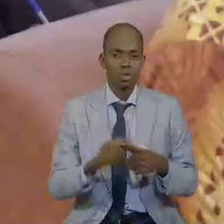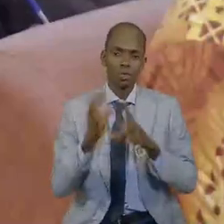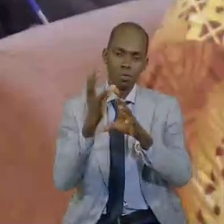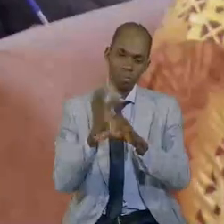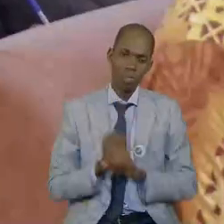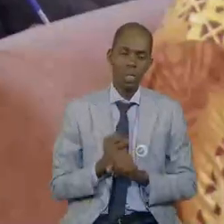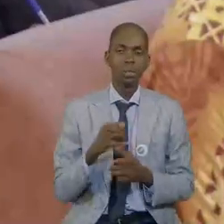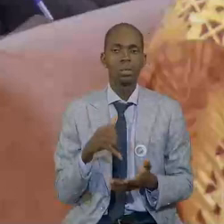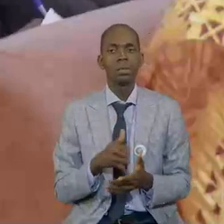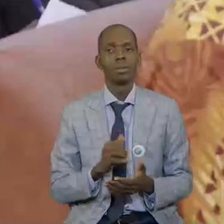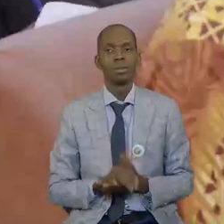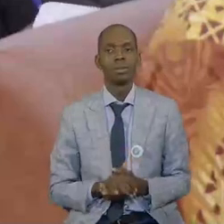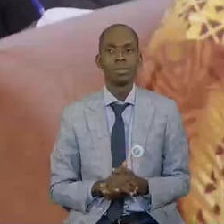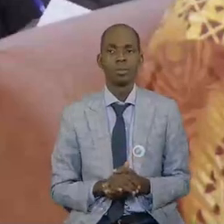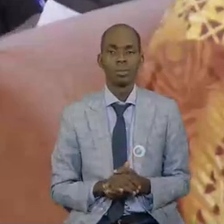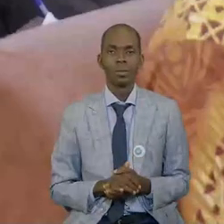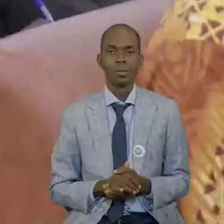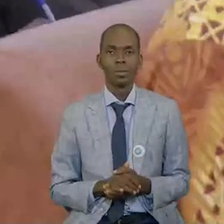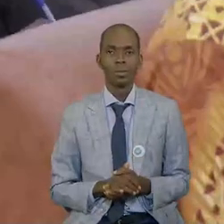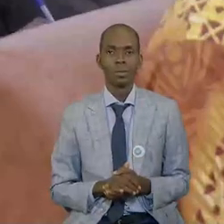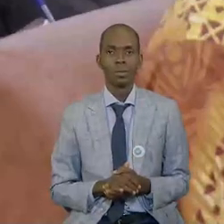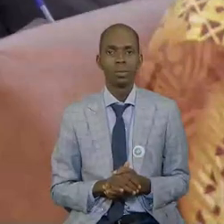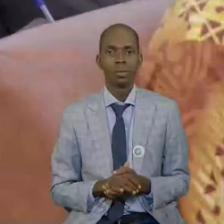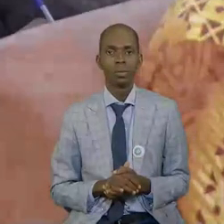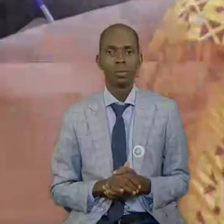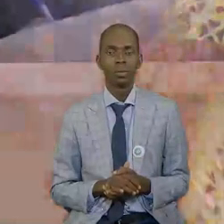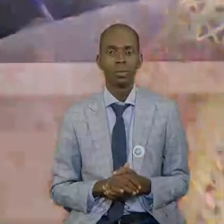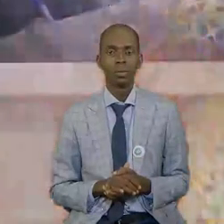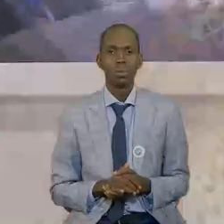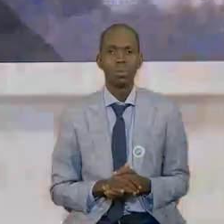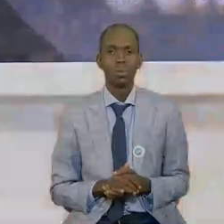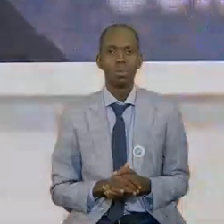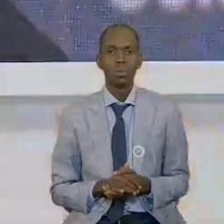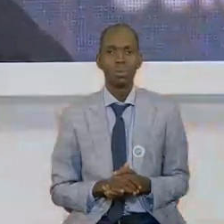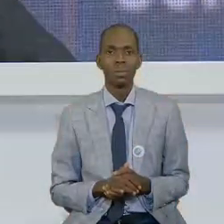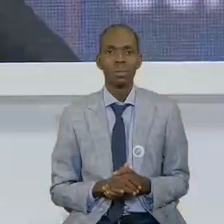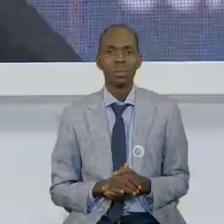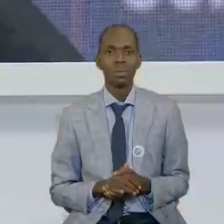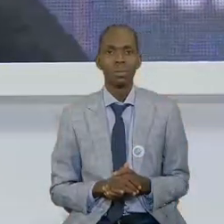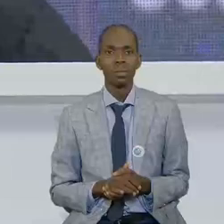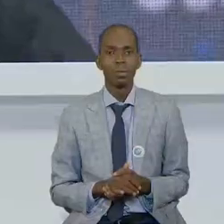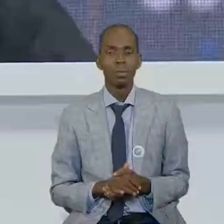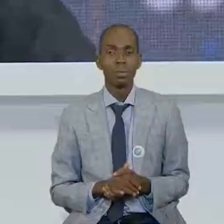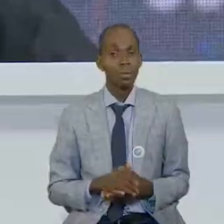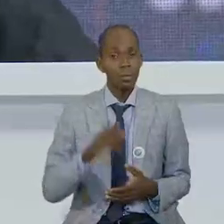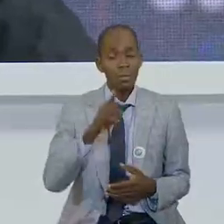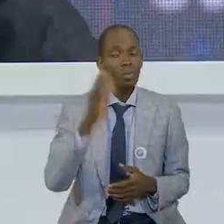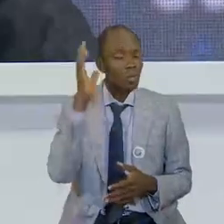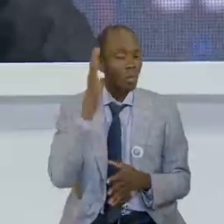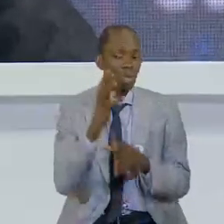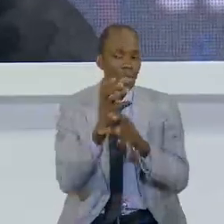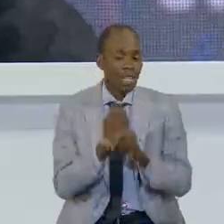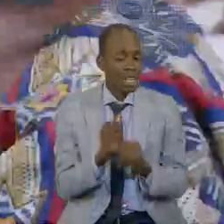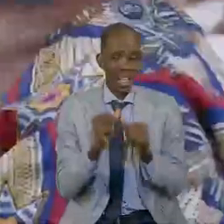ce peuple dans le pays que l'Éternel a juré à leur père de leur donner, et c'est toi qui les mettras en possession. Inherit everything God